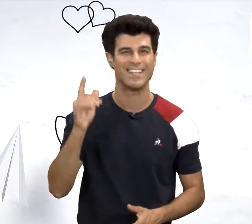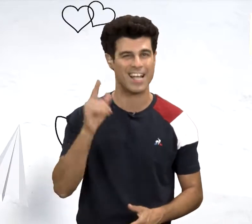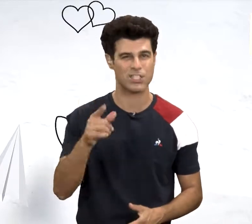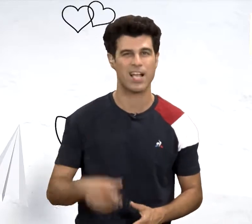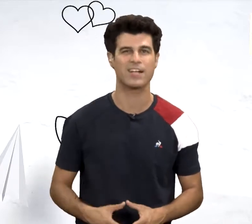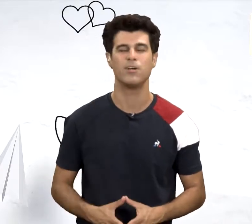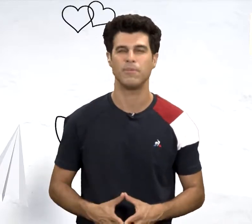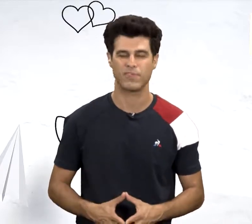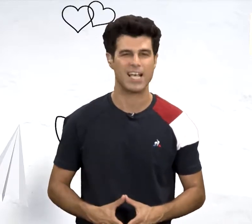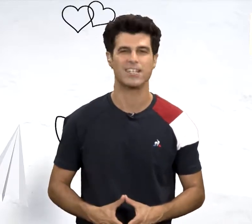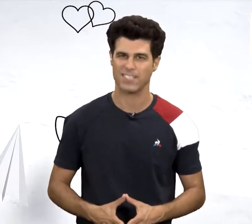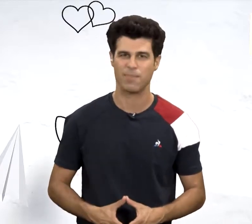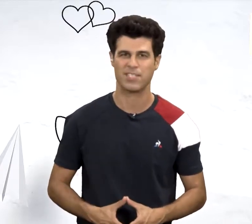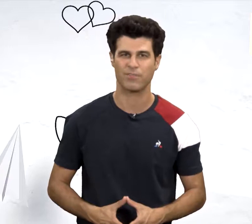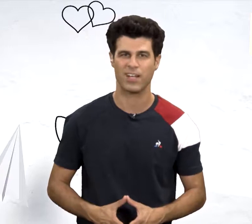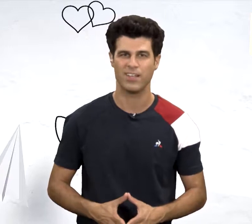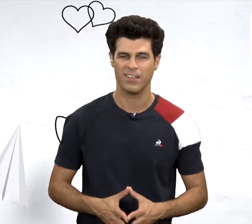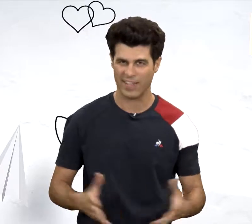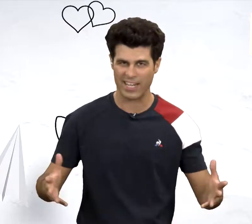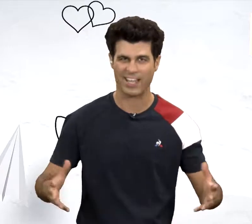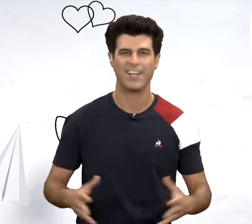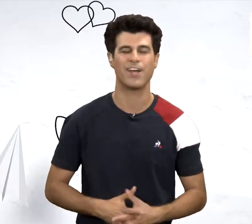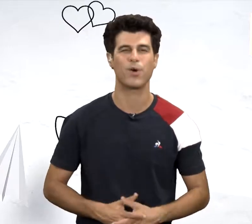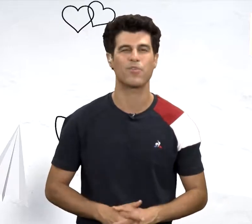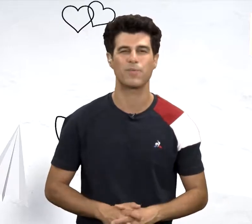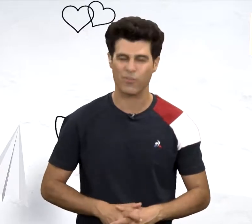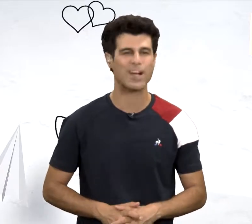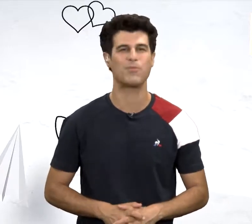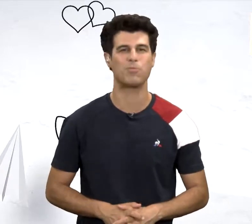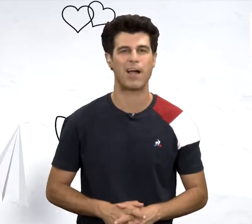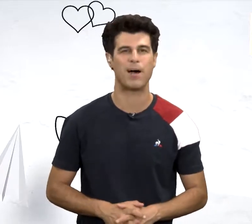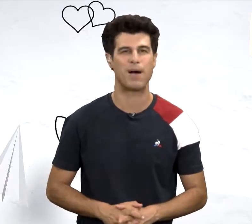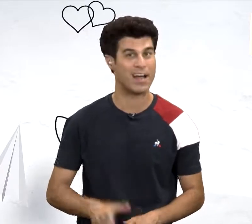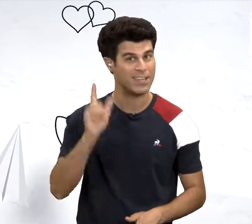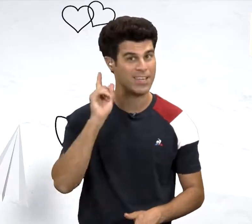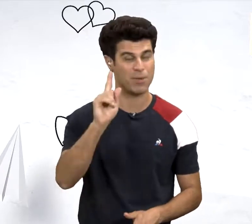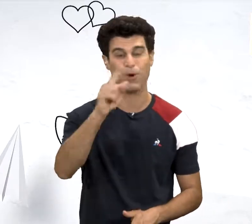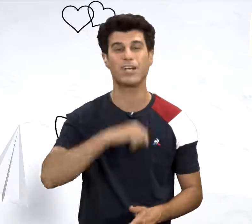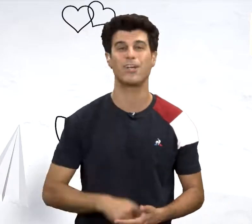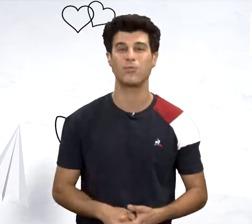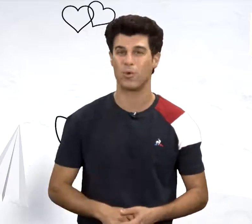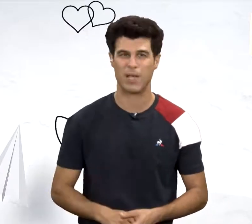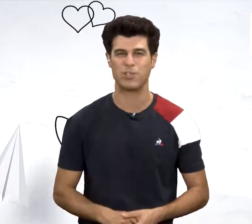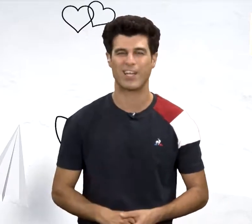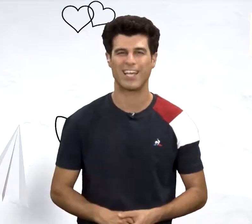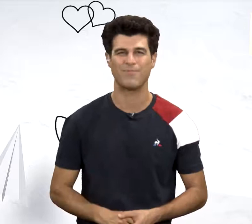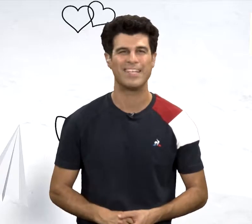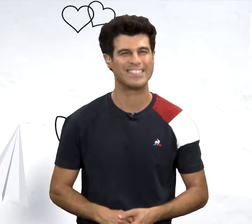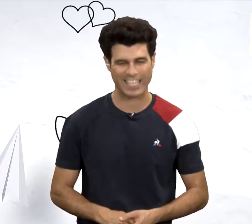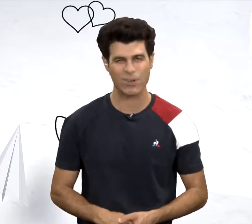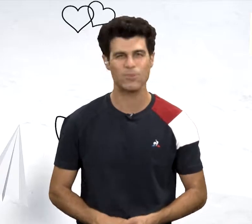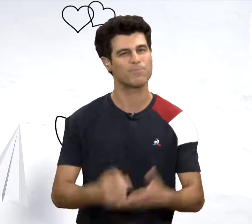ולתייג השטג מבצע סבא סבתא. והנה, אנחנו עוברים כבר למשפחה הבאה עם עוד רעיון מעולה